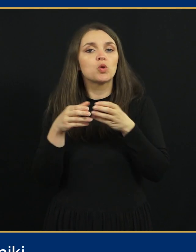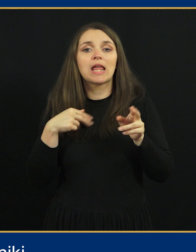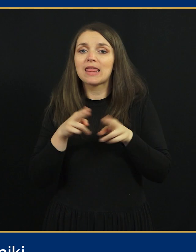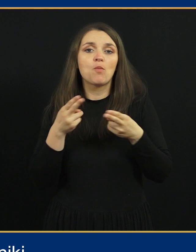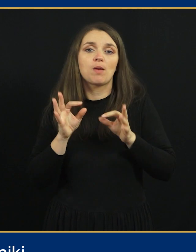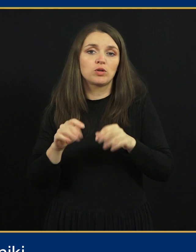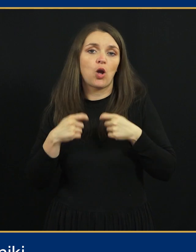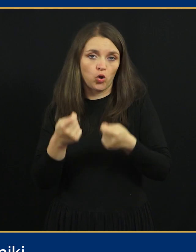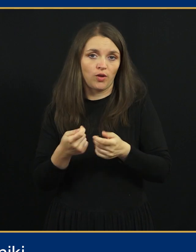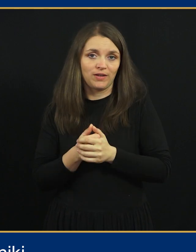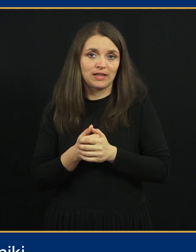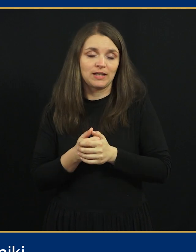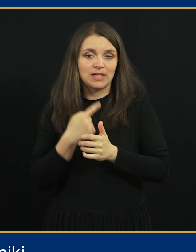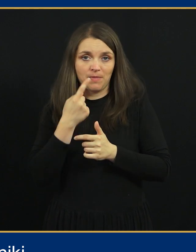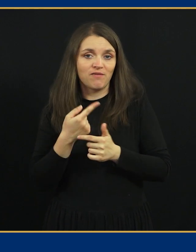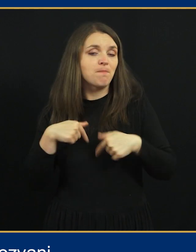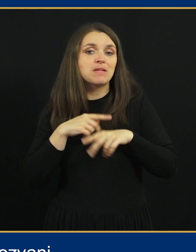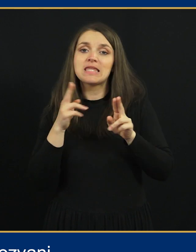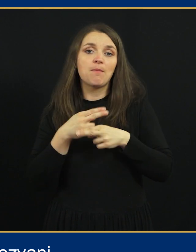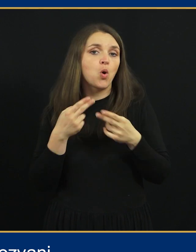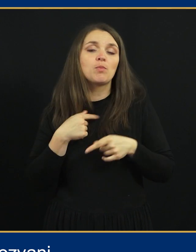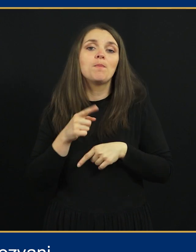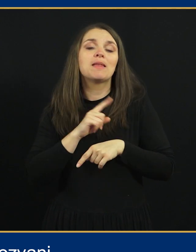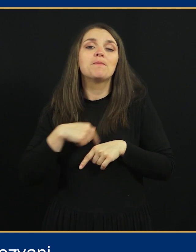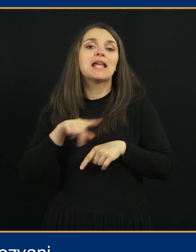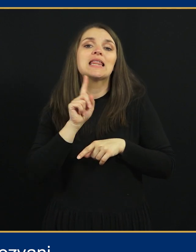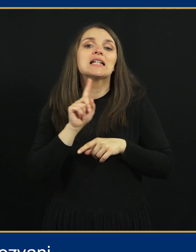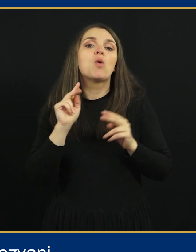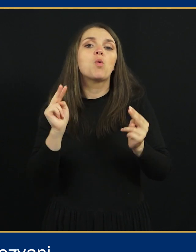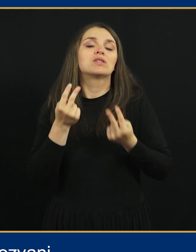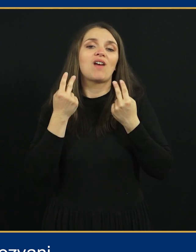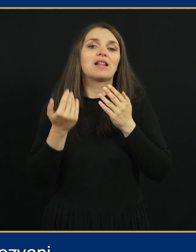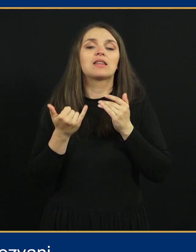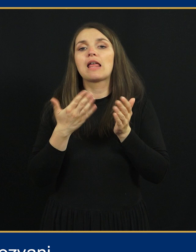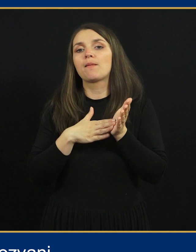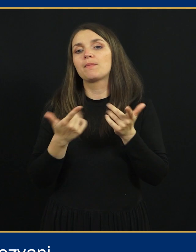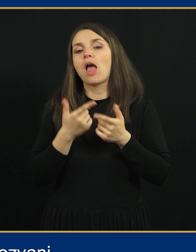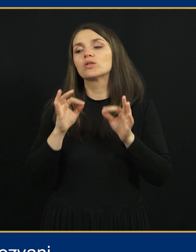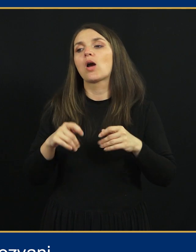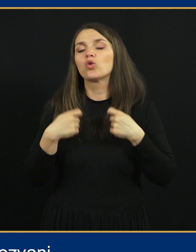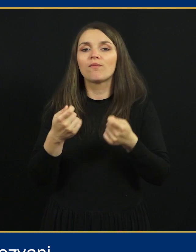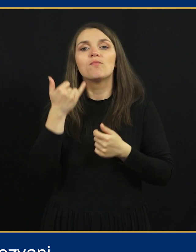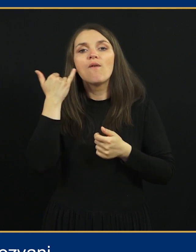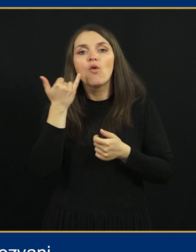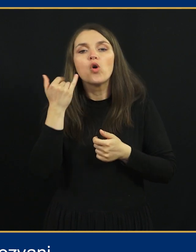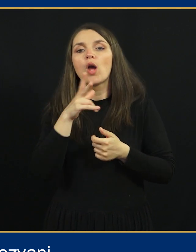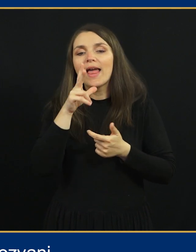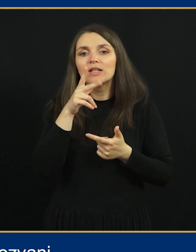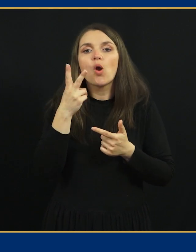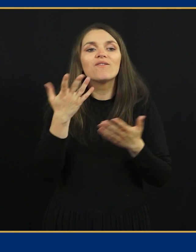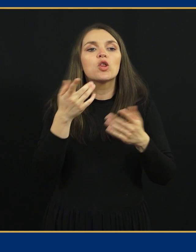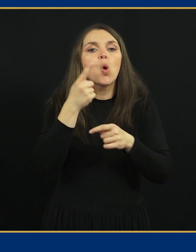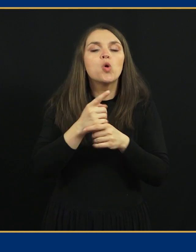romske skupnosti ne moremo zagotoviti. Torej, mi ne moremo in nismo pozvani, da recimo lahko zagotovimo